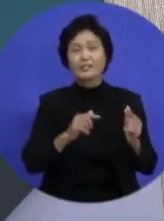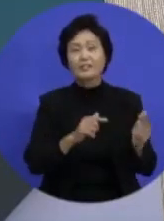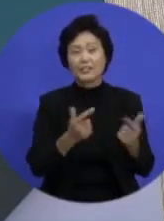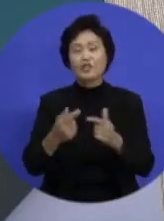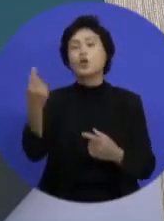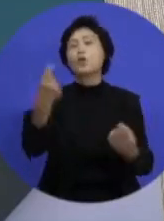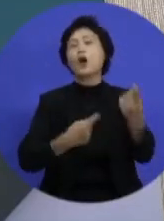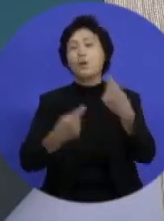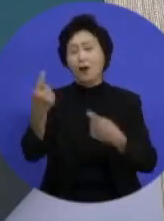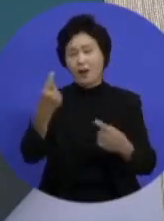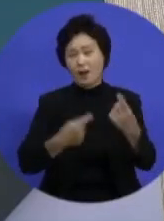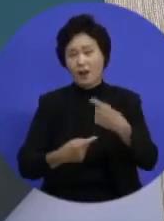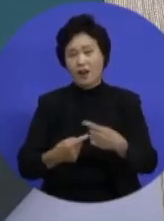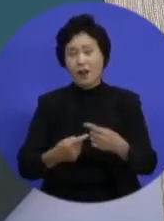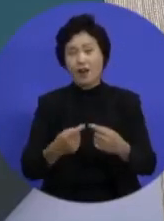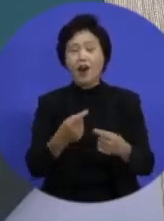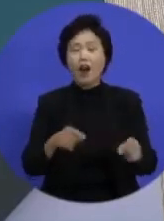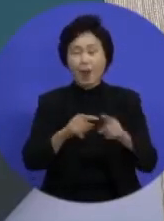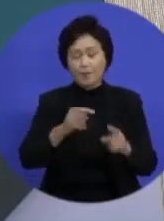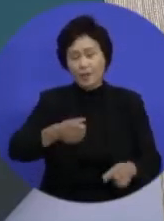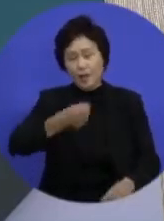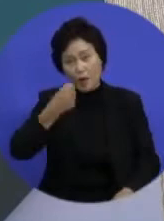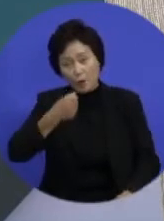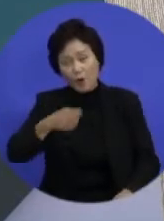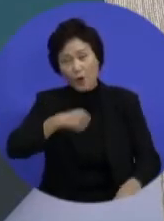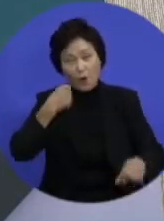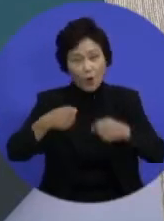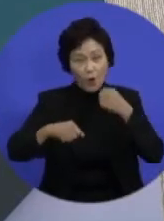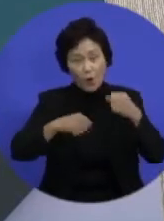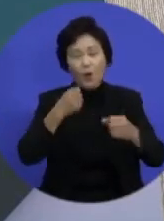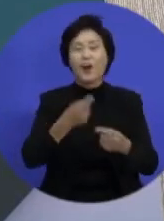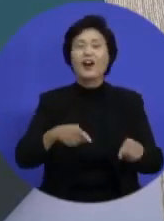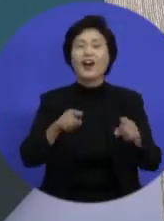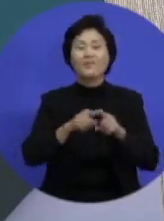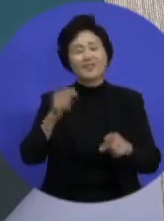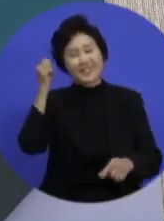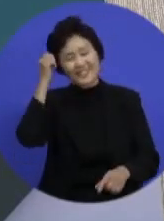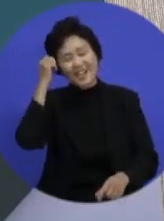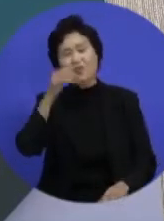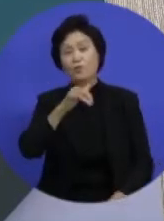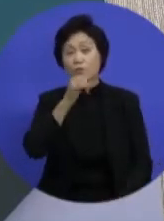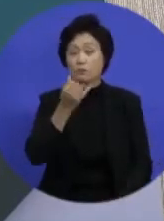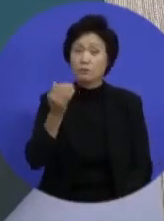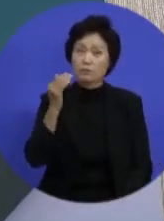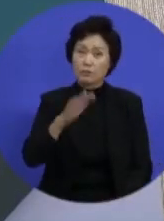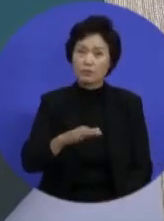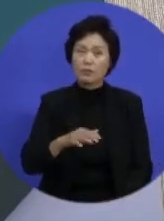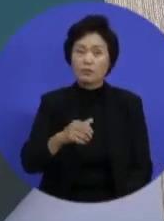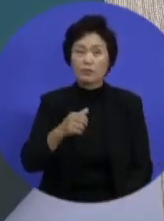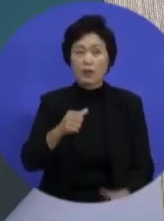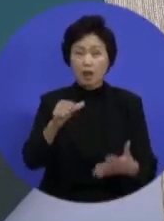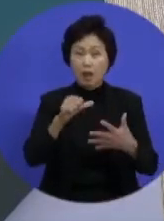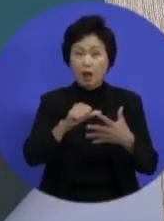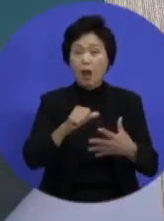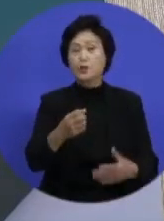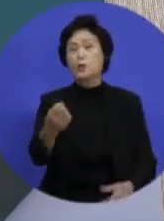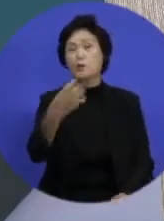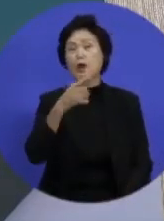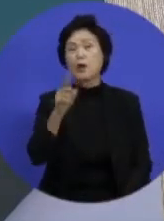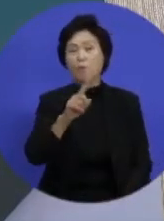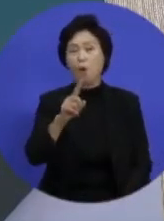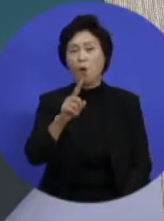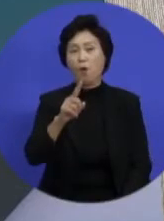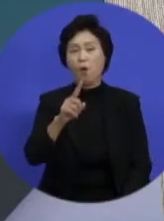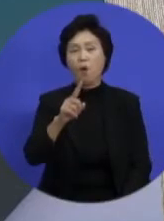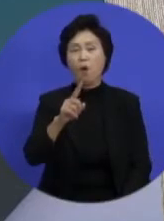또 이렇게 지내다 보니까 그런 얘기를 한번 하더라고요. 일주일 내내 한 번도 눈을 안 맞춰준